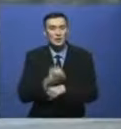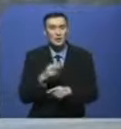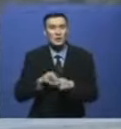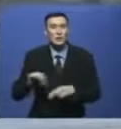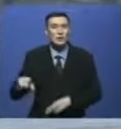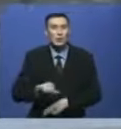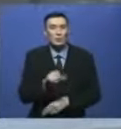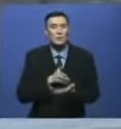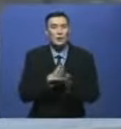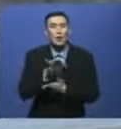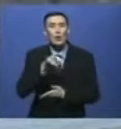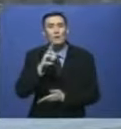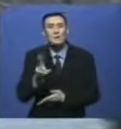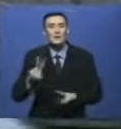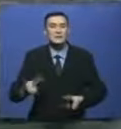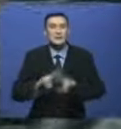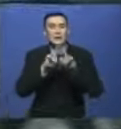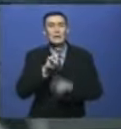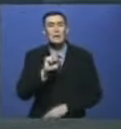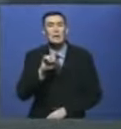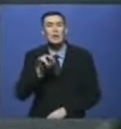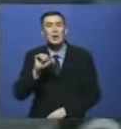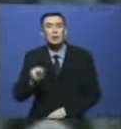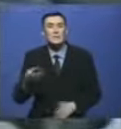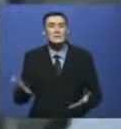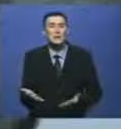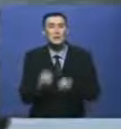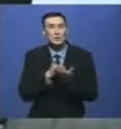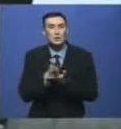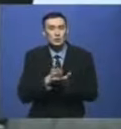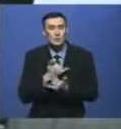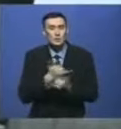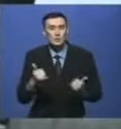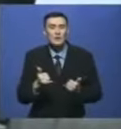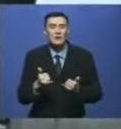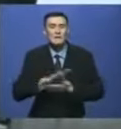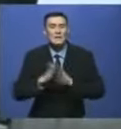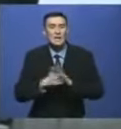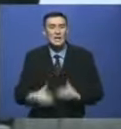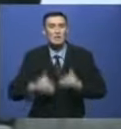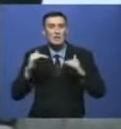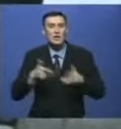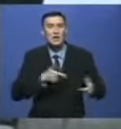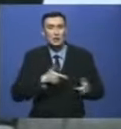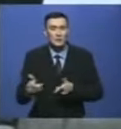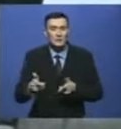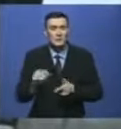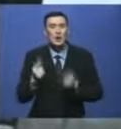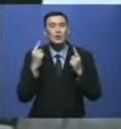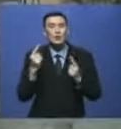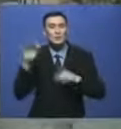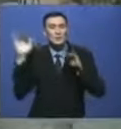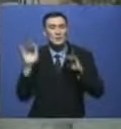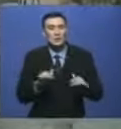по направлению Омск, Астана и Баянаул. Спасательные службы региона приведены в состояние повышенной готовности. На крупных